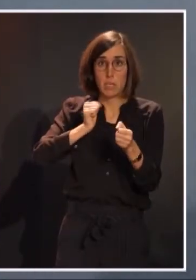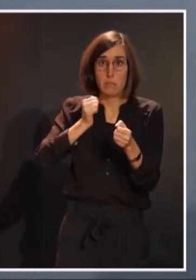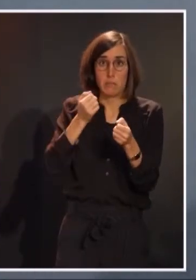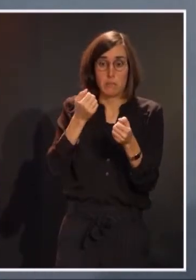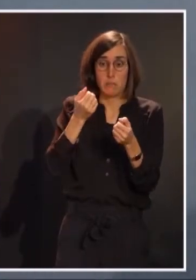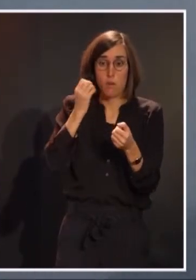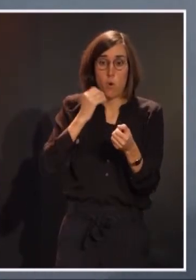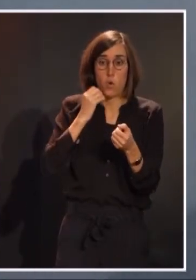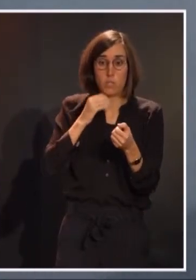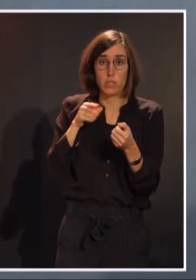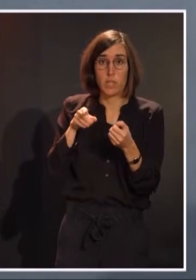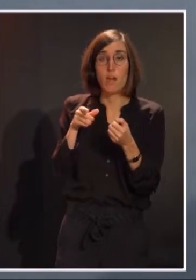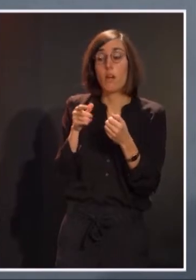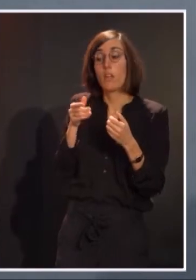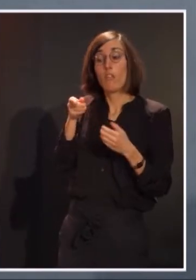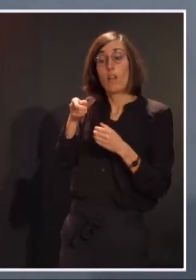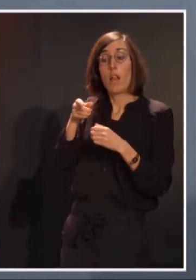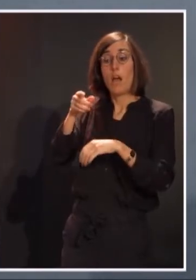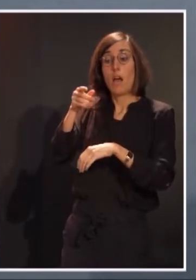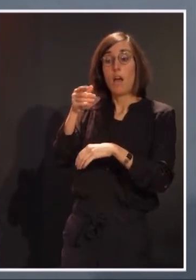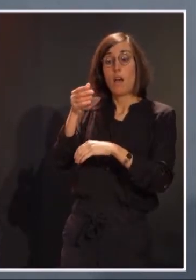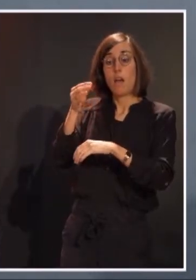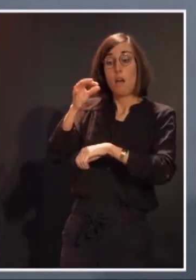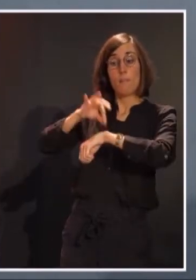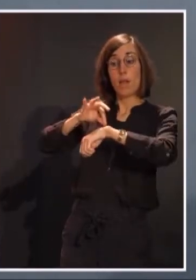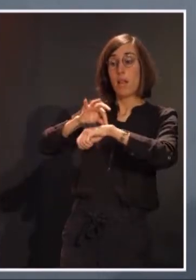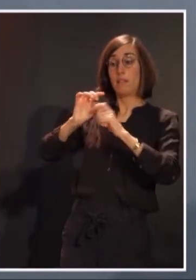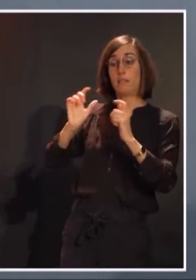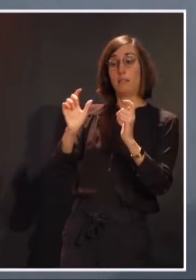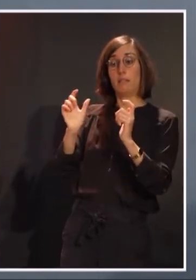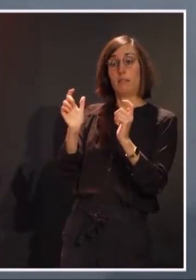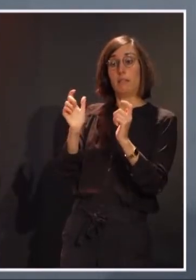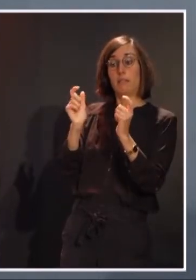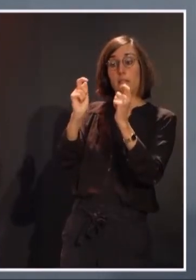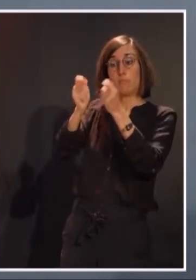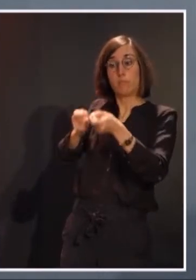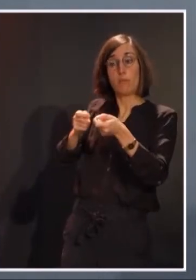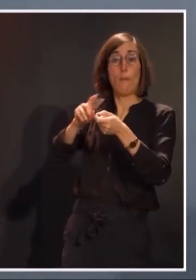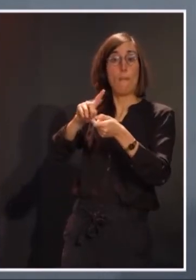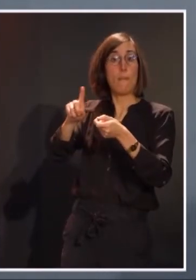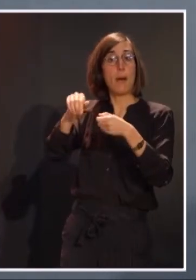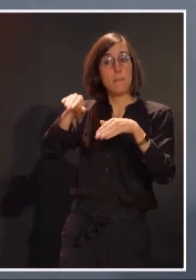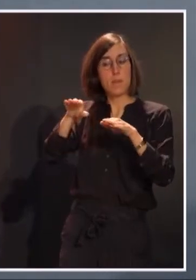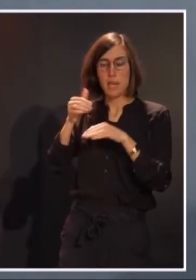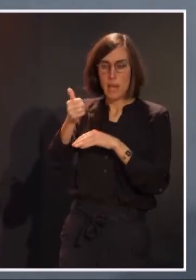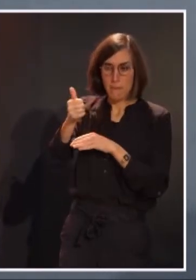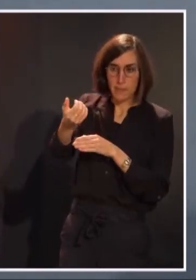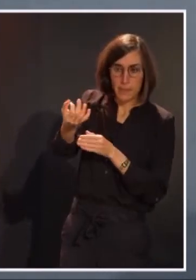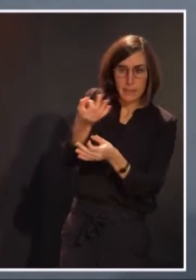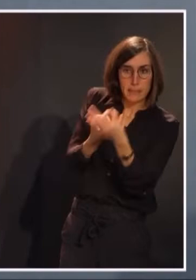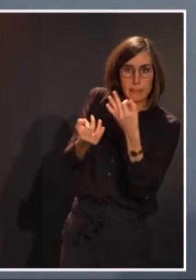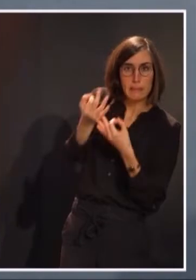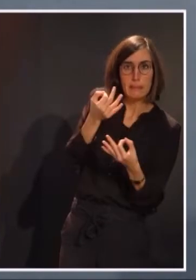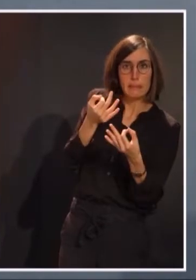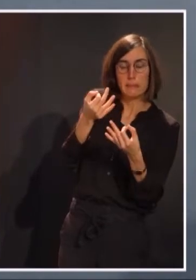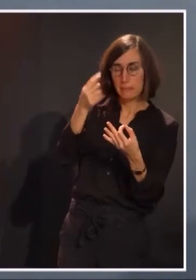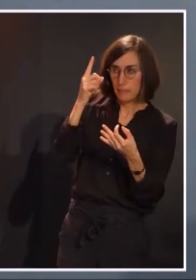pour ça, mais c'est des difficultés qu'elle peut facilement en fait décrire. Elle a une bonne connaissance en fait de ces troubles, Eva.